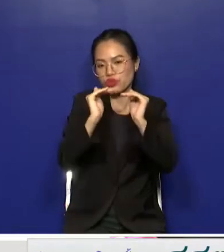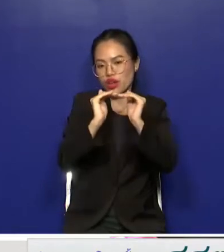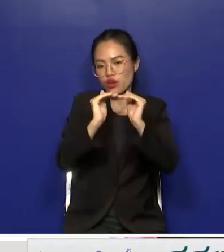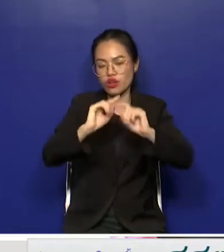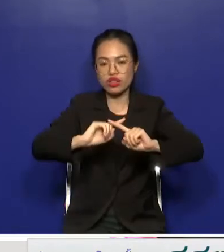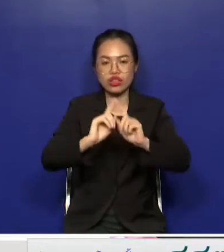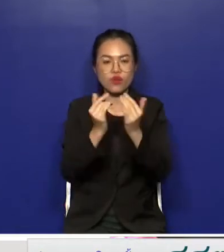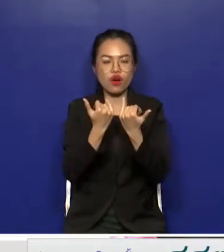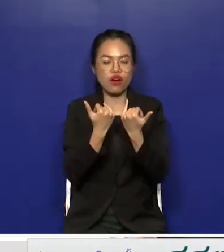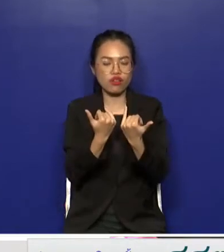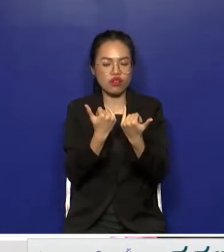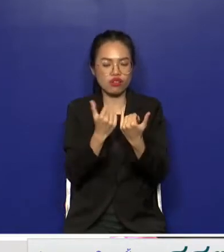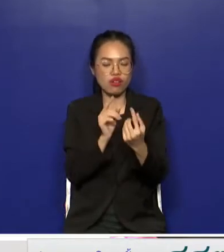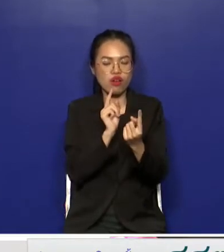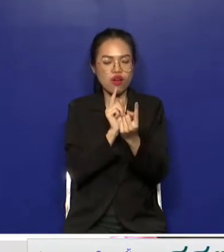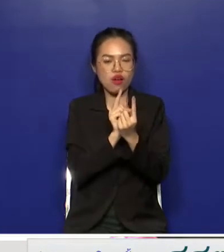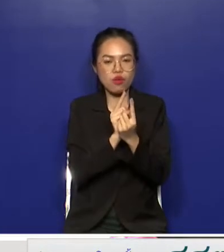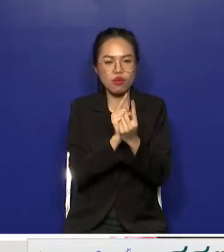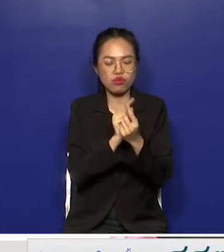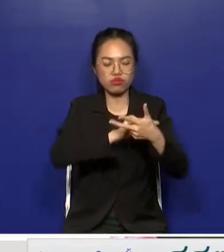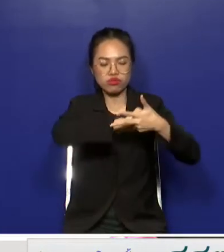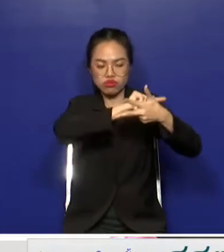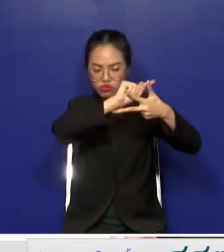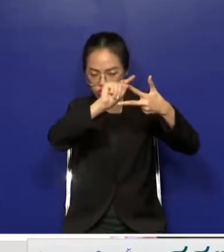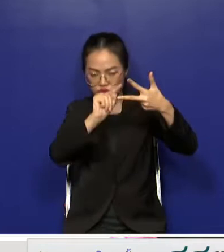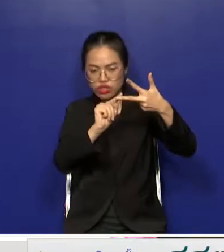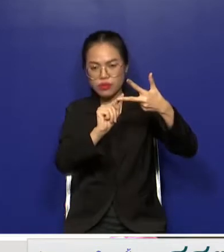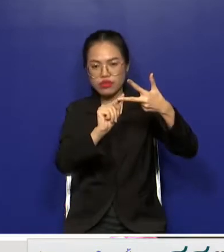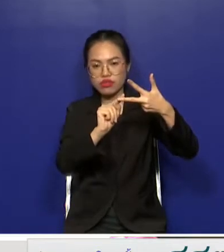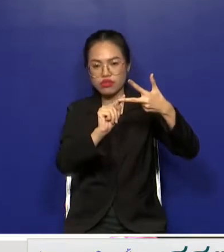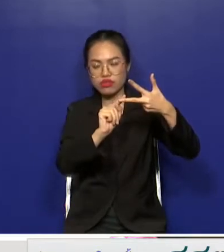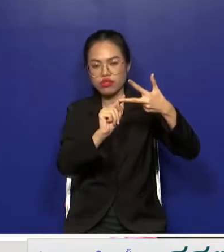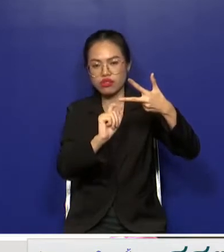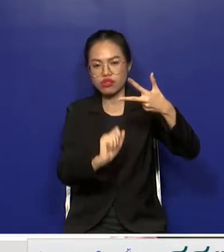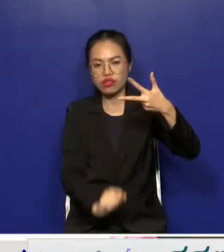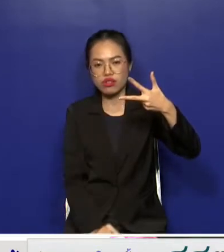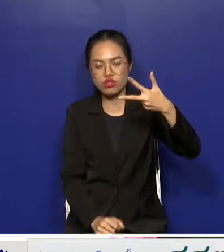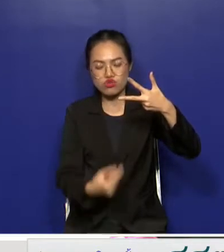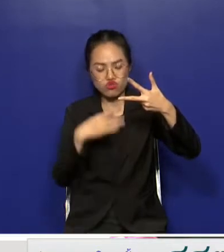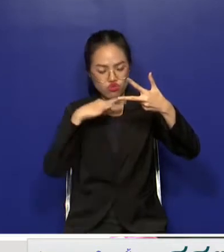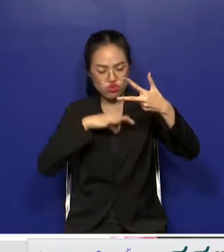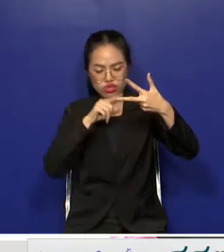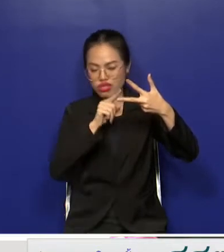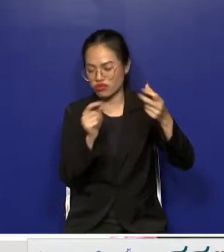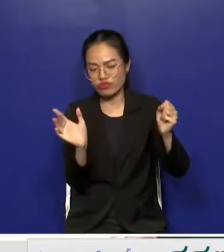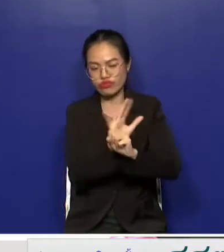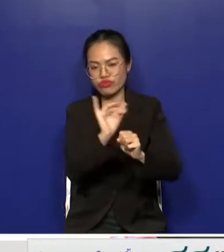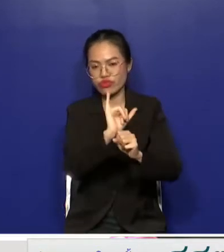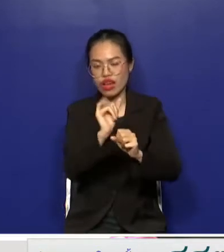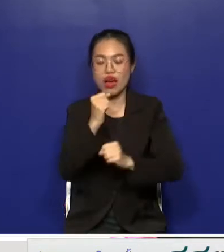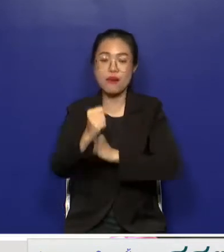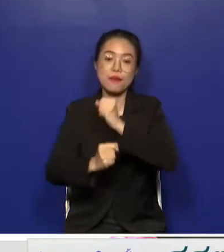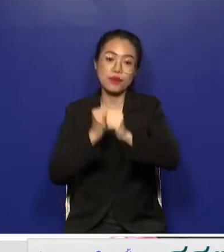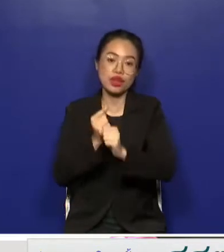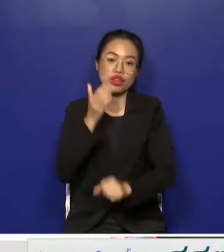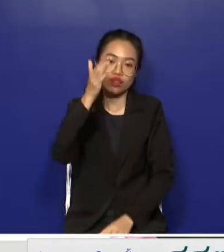แตว่าสิ่งที่ผมไปดูพอท่เขีนยทธา์มากลยทธ์ททำรองรับหลายเรื่องขาดหายไปครับในปีต่ไปผมอยาก